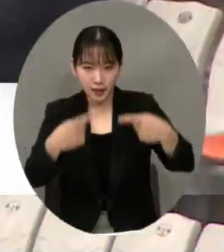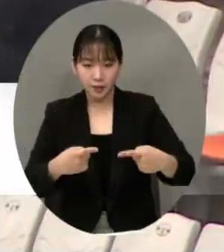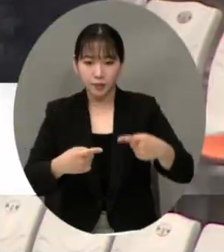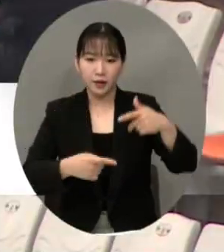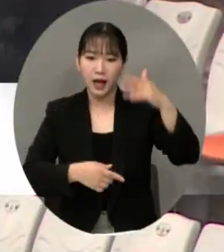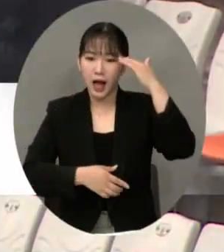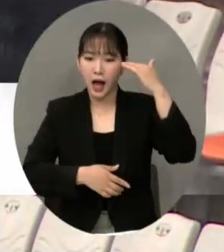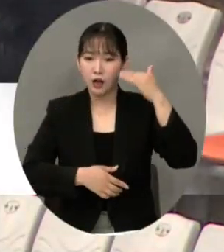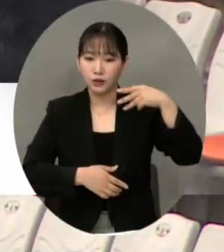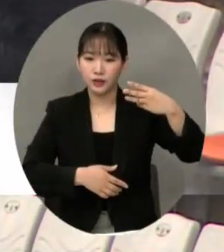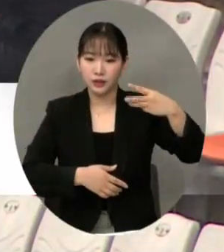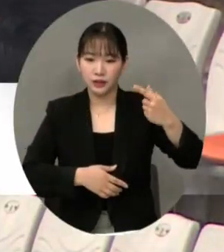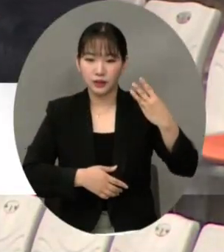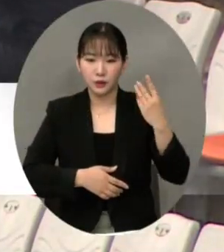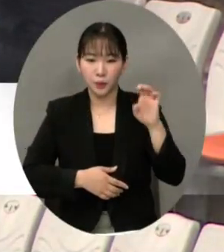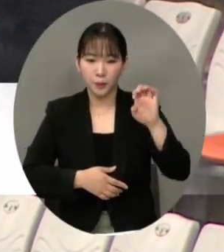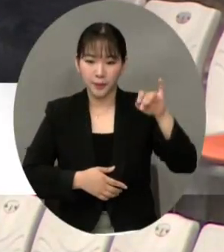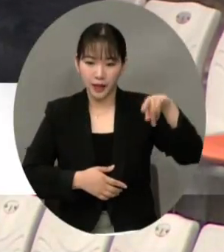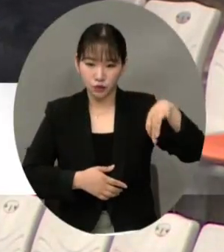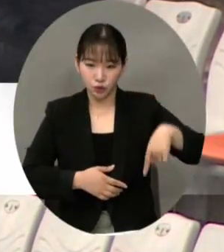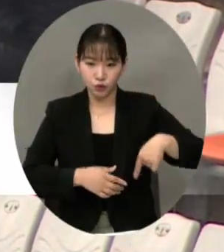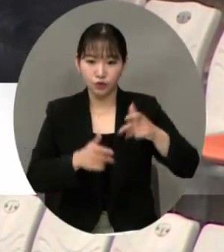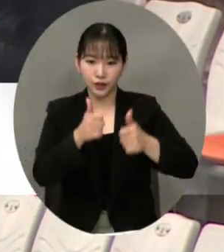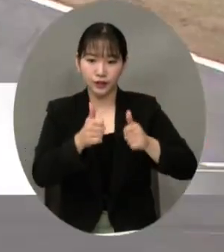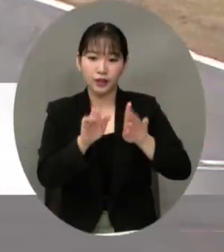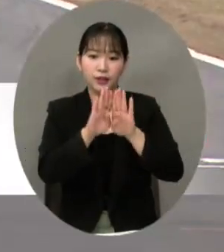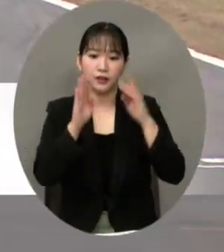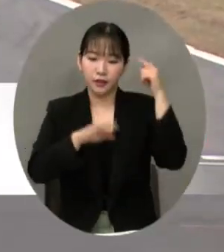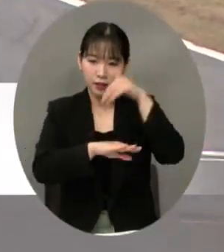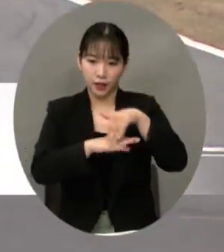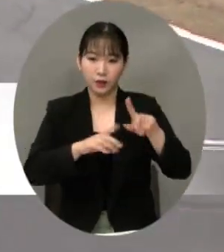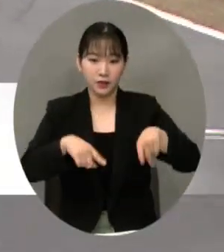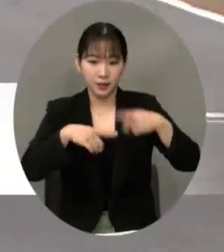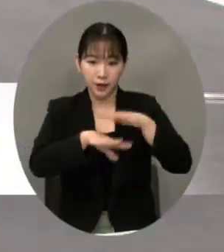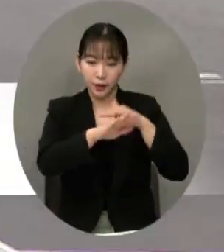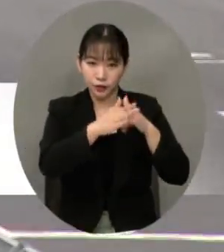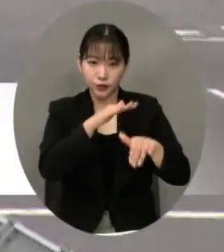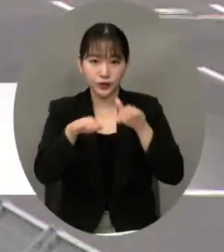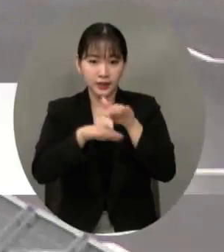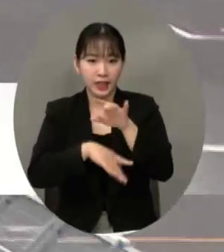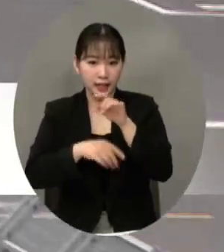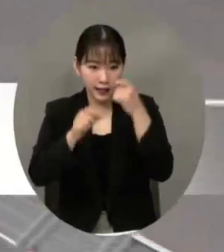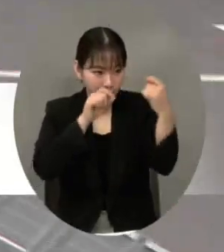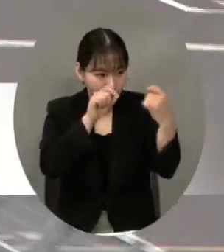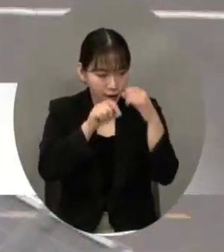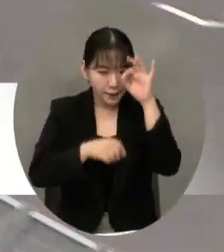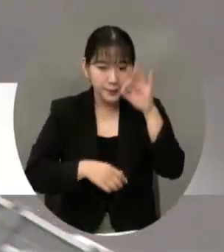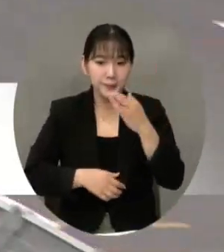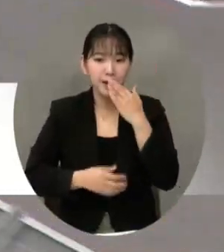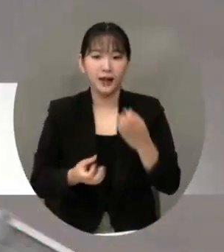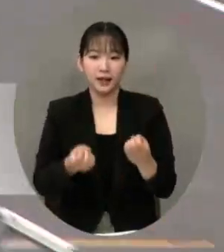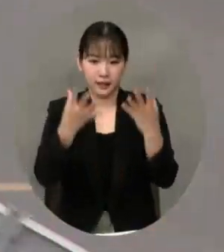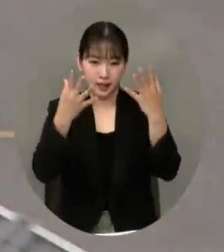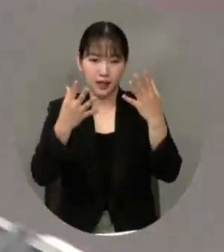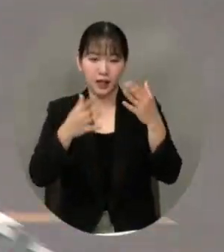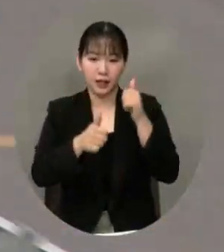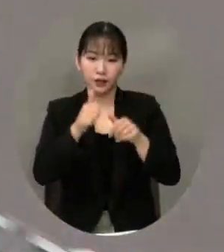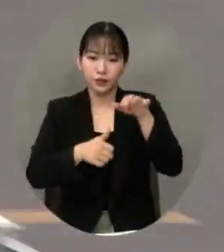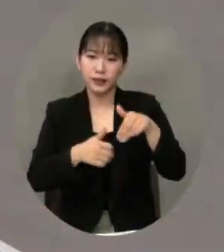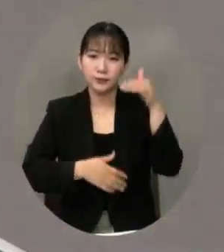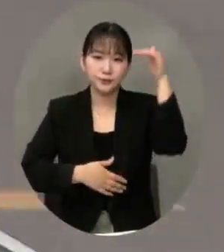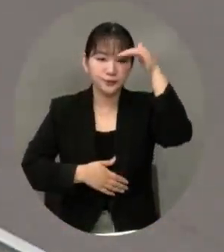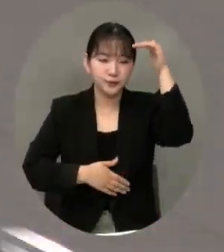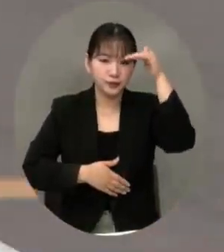코리아 트로페오 등의 경기가 함께 열립니다 또 참가 선수와 차량을 가까이해 볼 수 있는 행사와 경주장